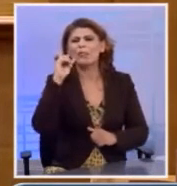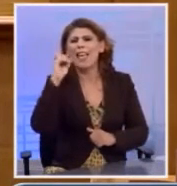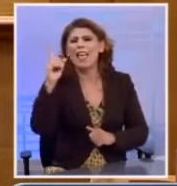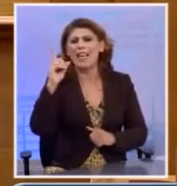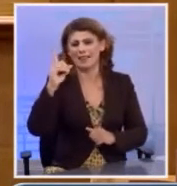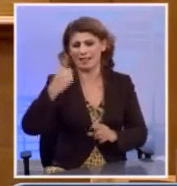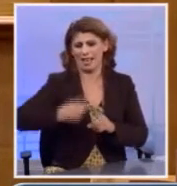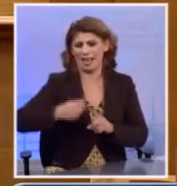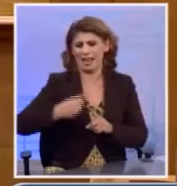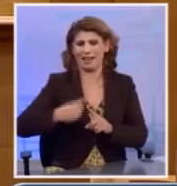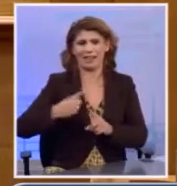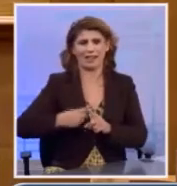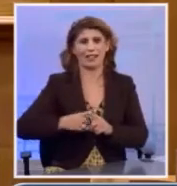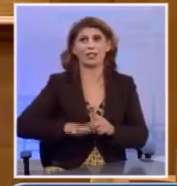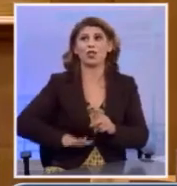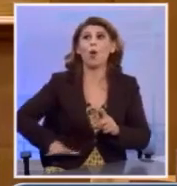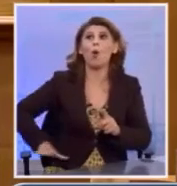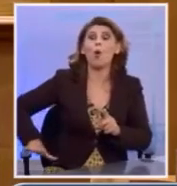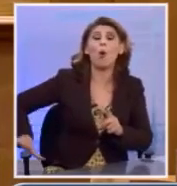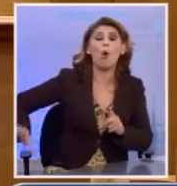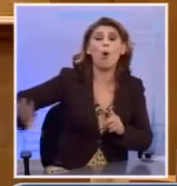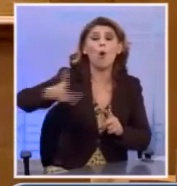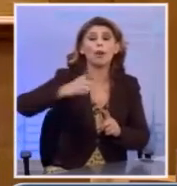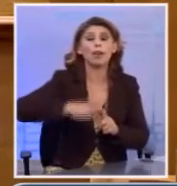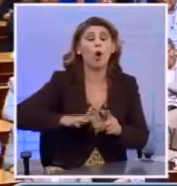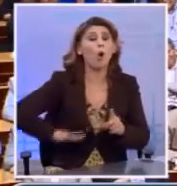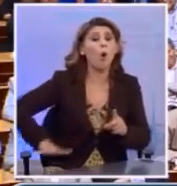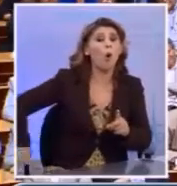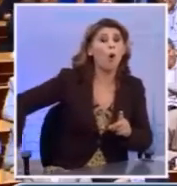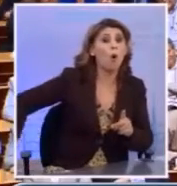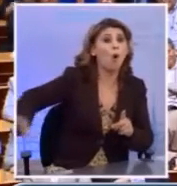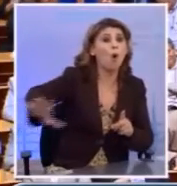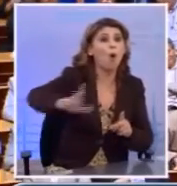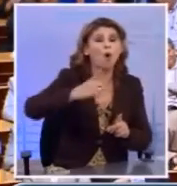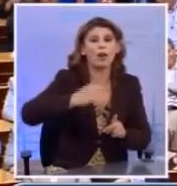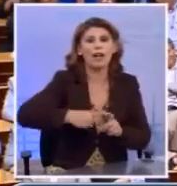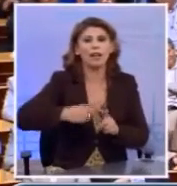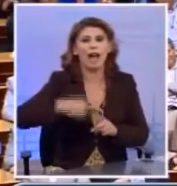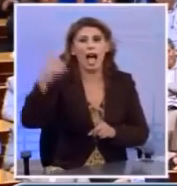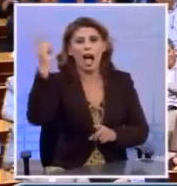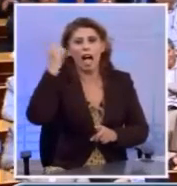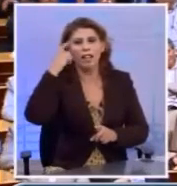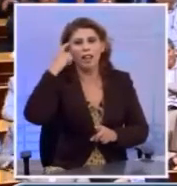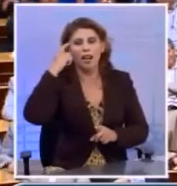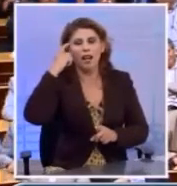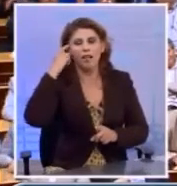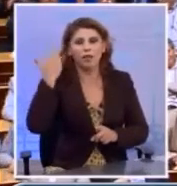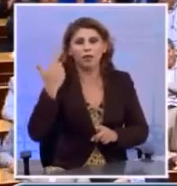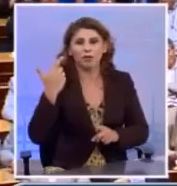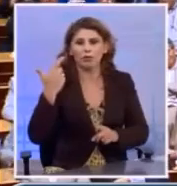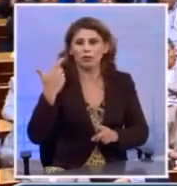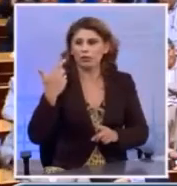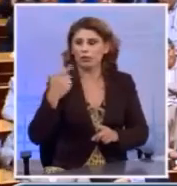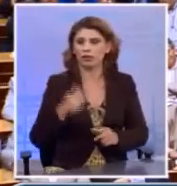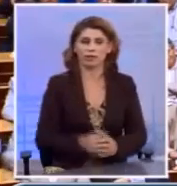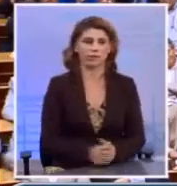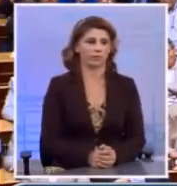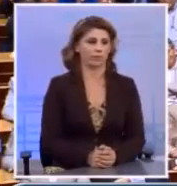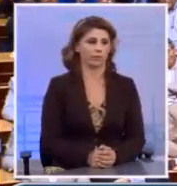πολίτης, όλος ο ελληνικός λαός διαπίστωσε επιτέλους ότι αυτοί που για χρόνια